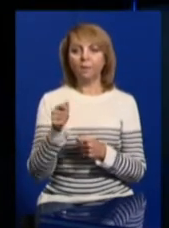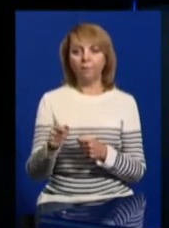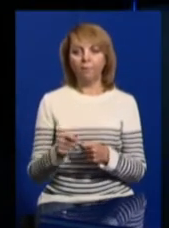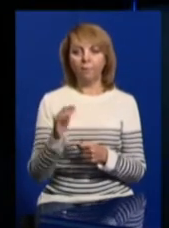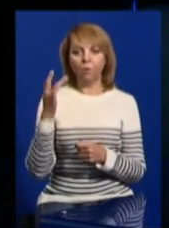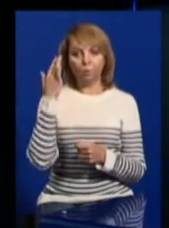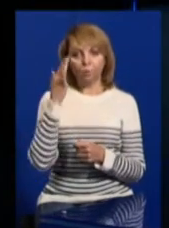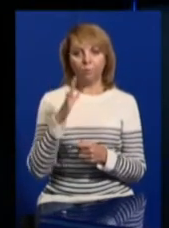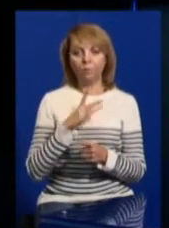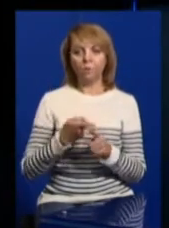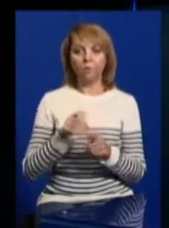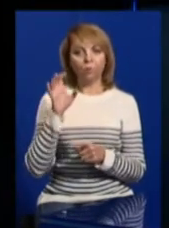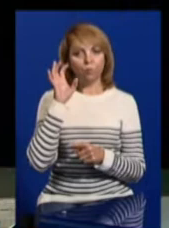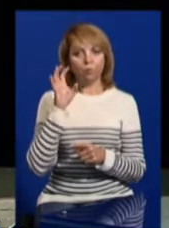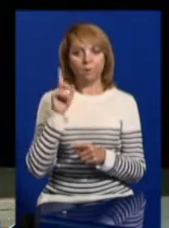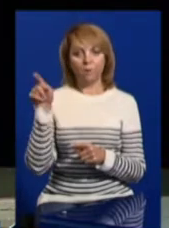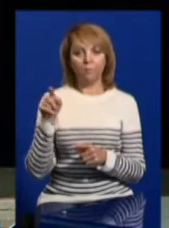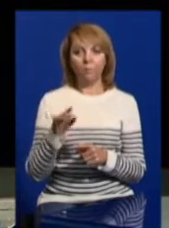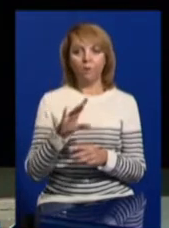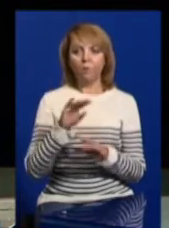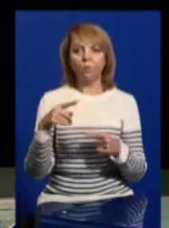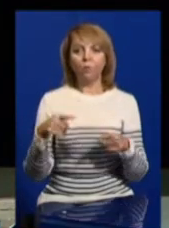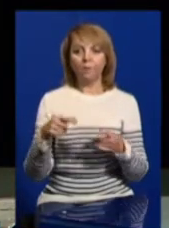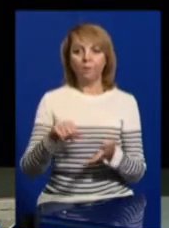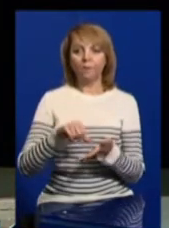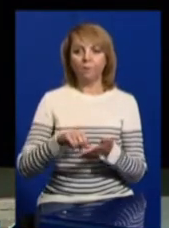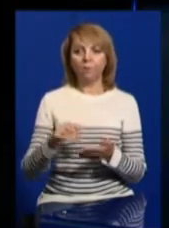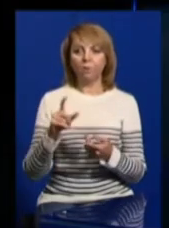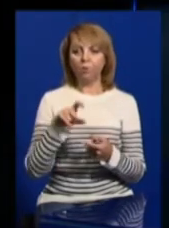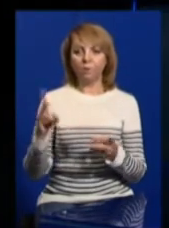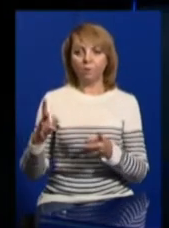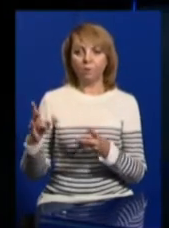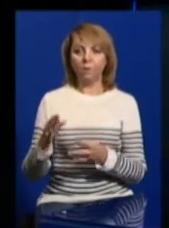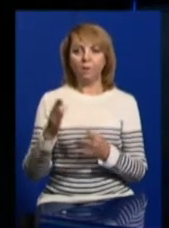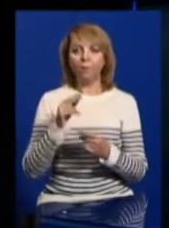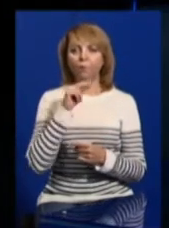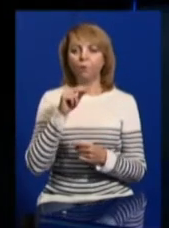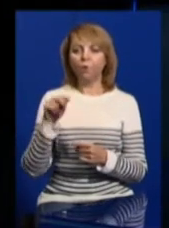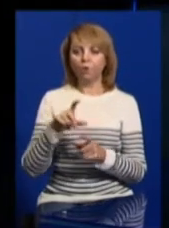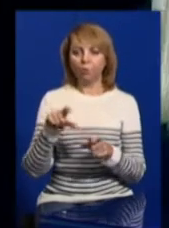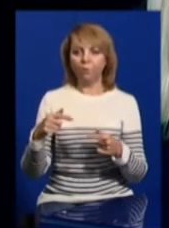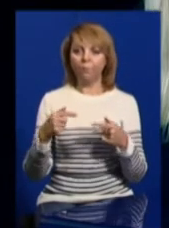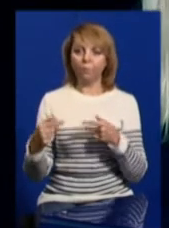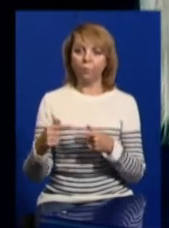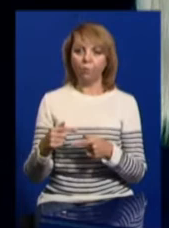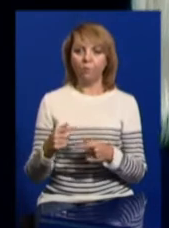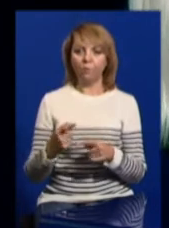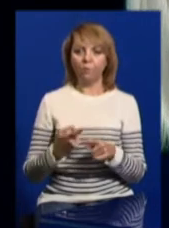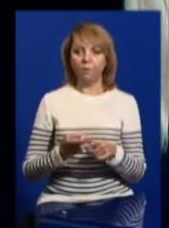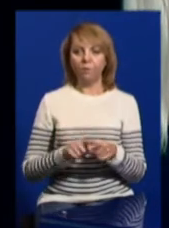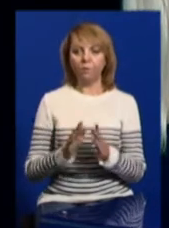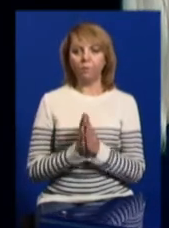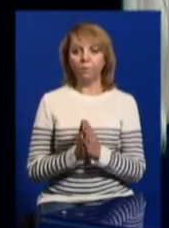вже була, да, заслухана там і всіх інших представників потерпілих, чи обвинувачення виступало проти якихось